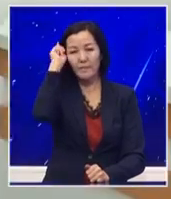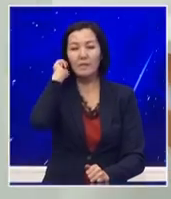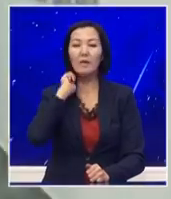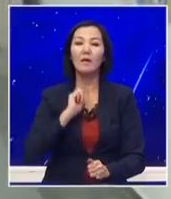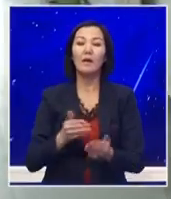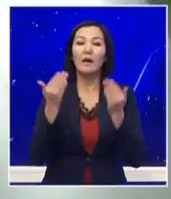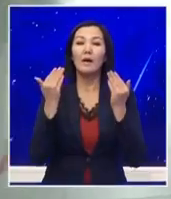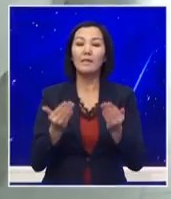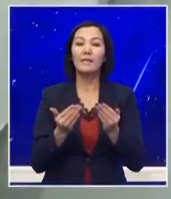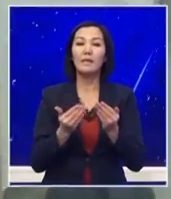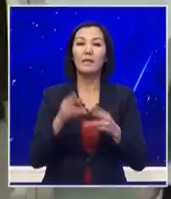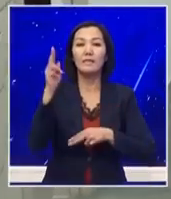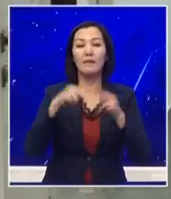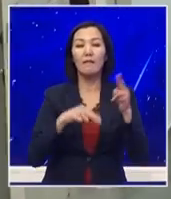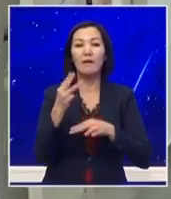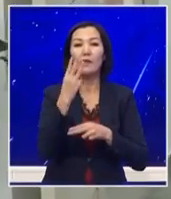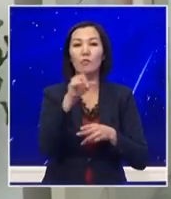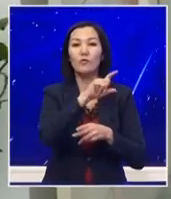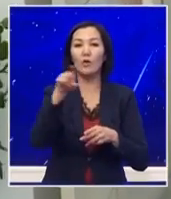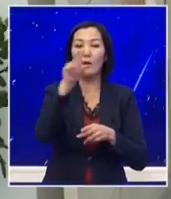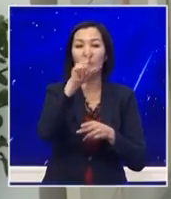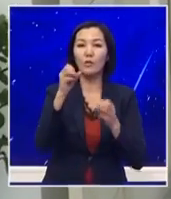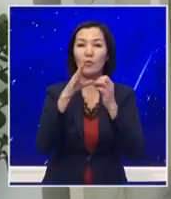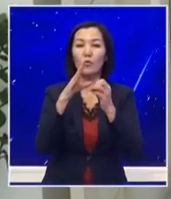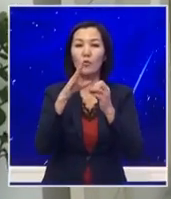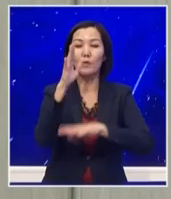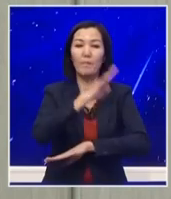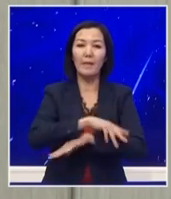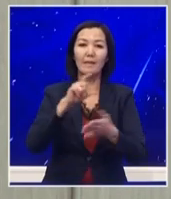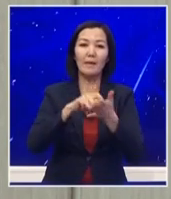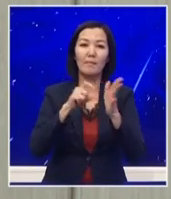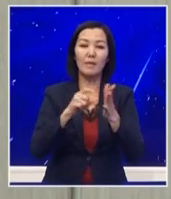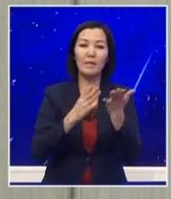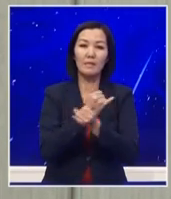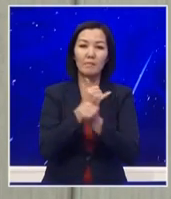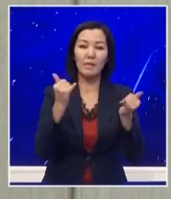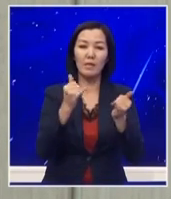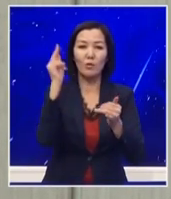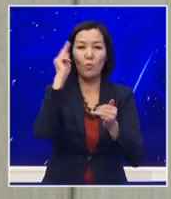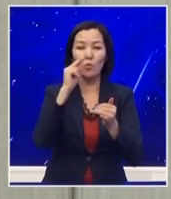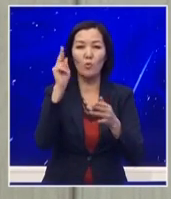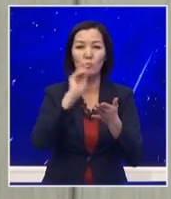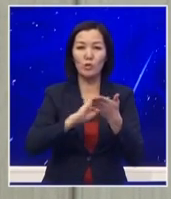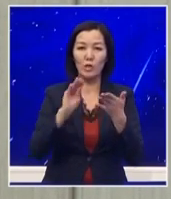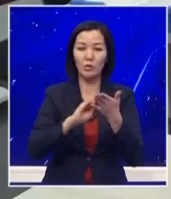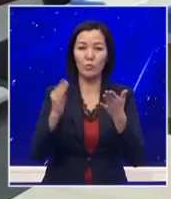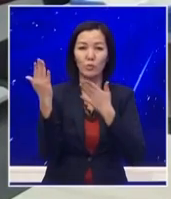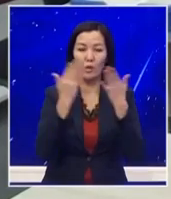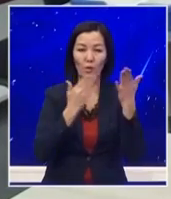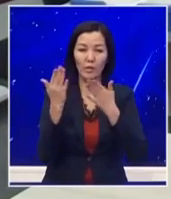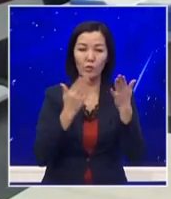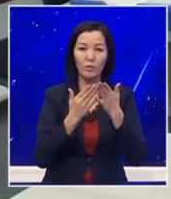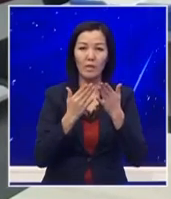Заман талабына сай салынған білім ошағы үш қабатты, 14 арнайы пәндік кабинет жұмыс істейді. Оқу сауат ашудан бөлек мұнда